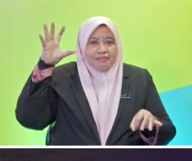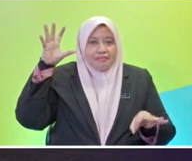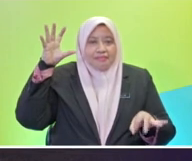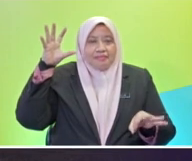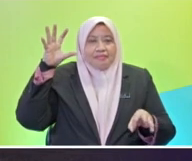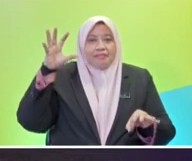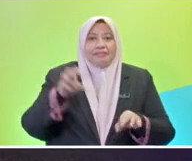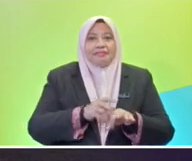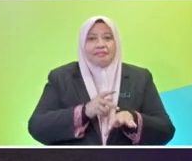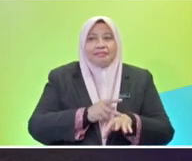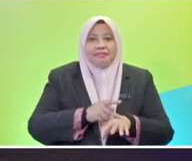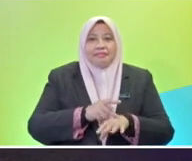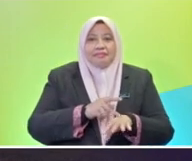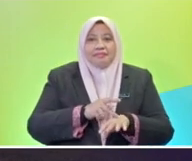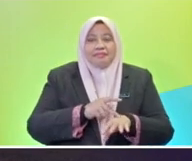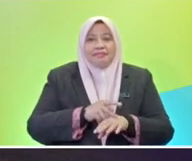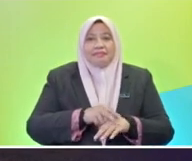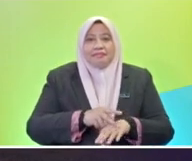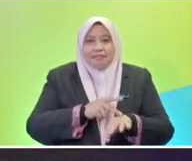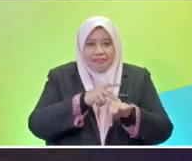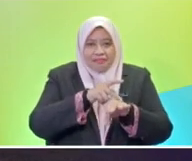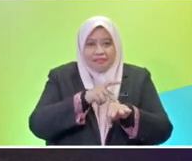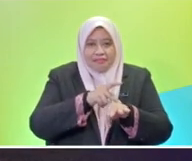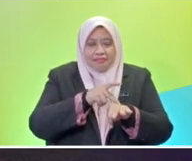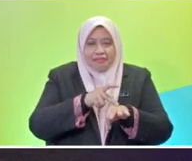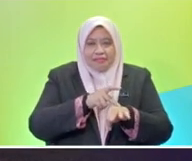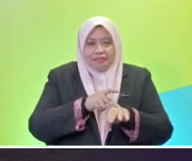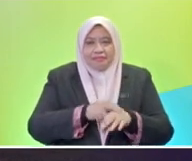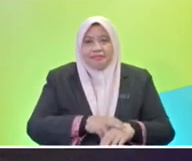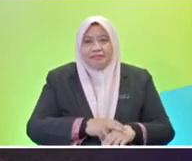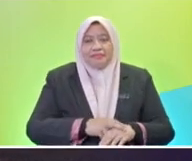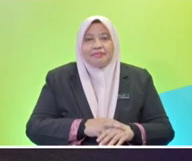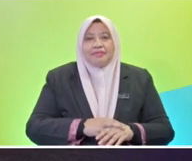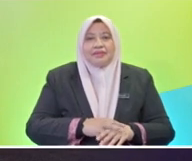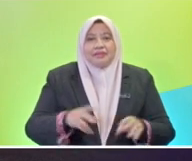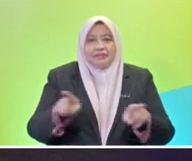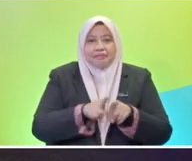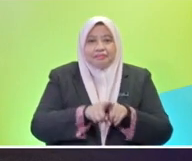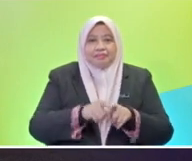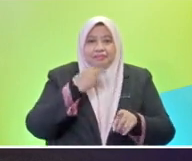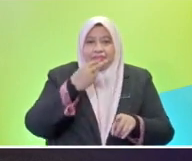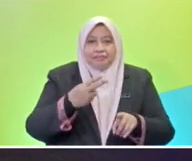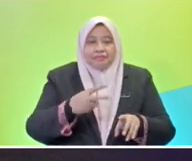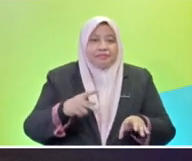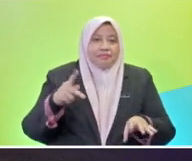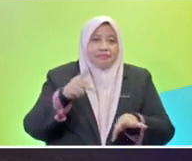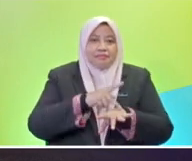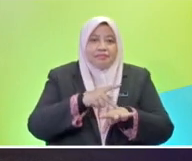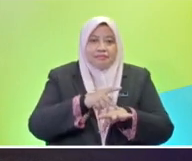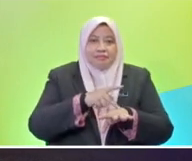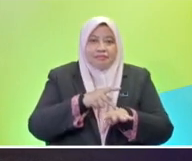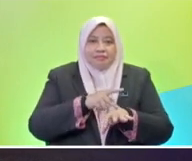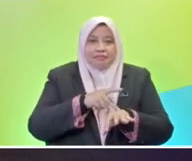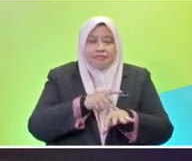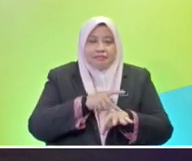Fotosintesis. Macam sama dah cikgu. Sama kan? Klorofil. Sama-sama sebut. Klorofil.